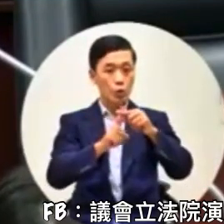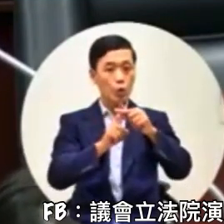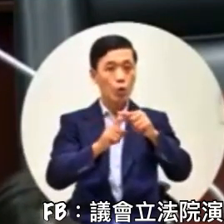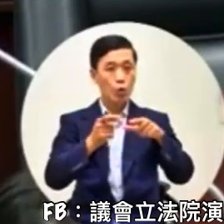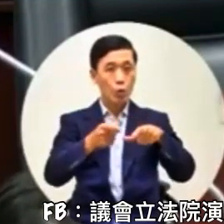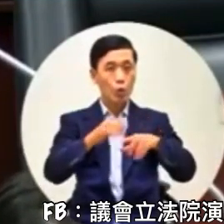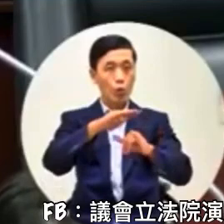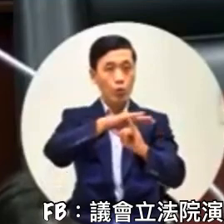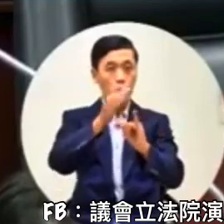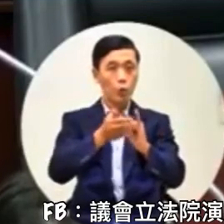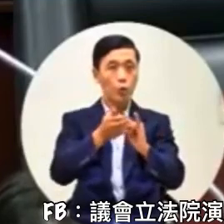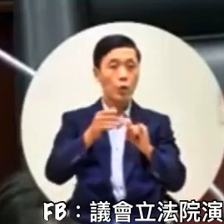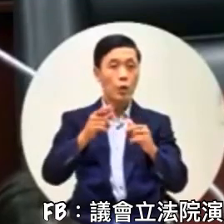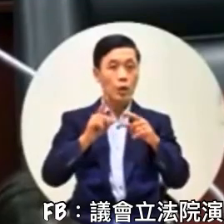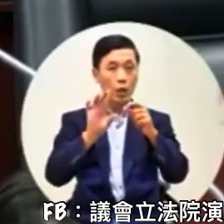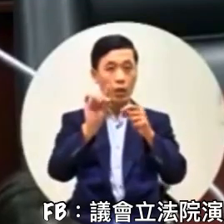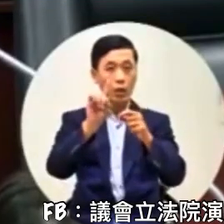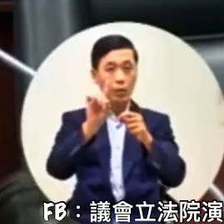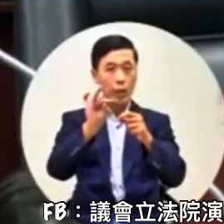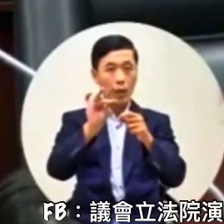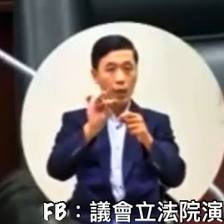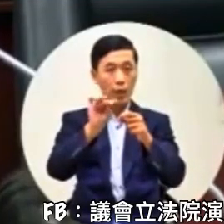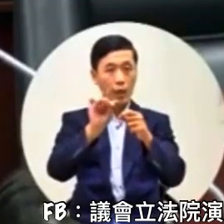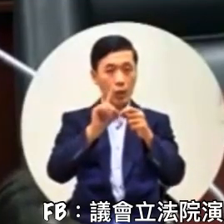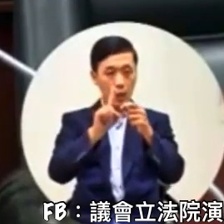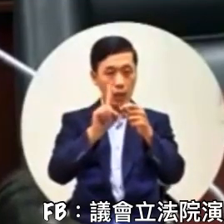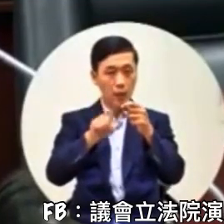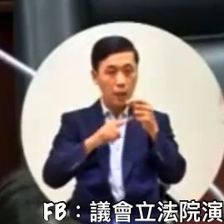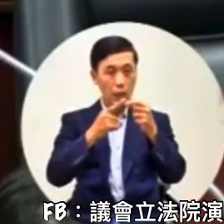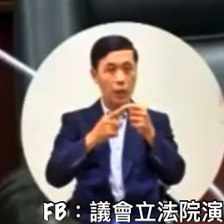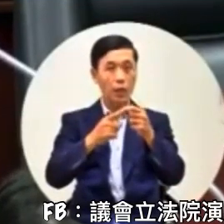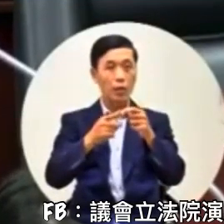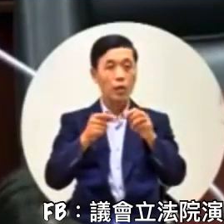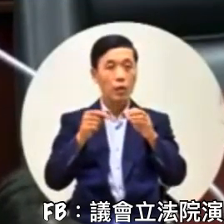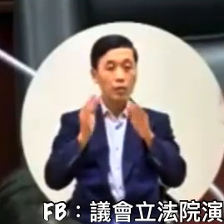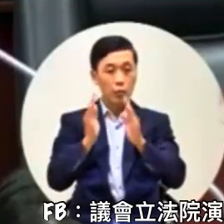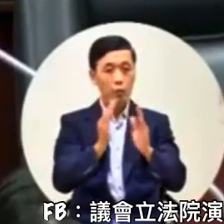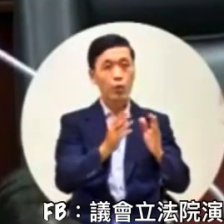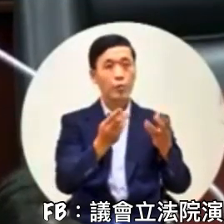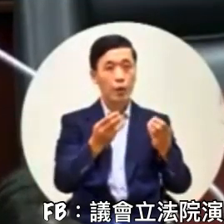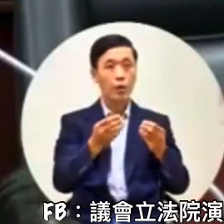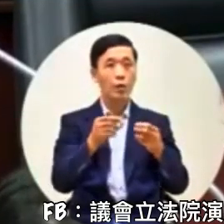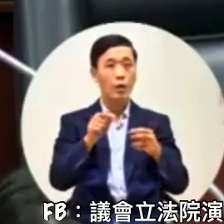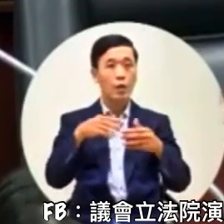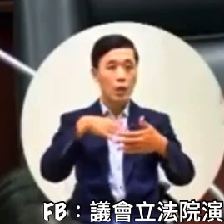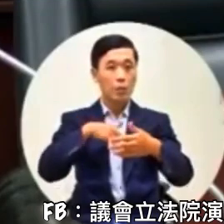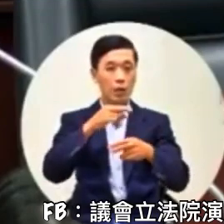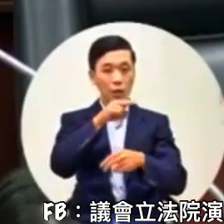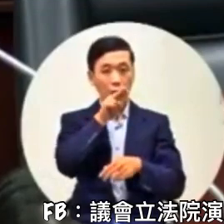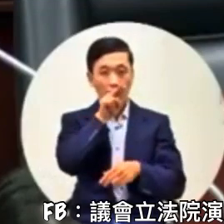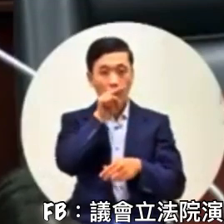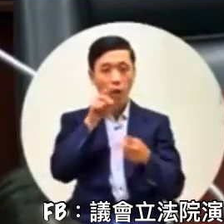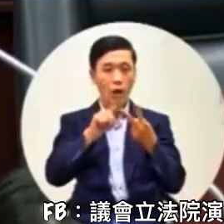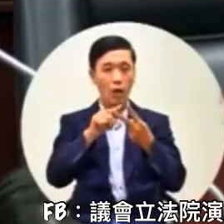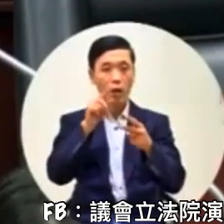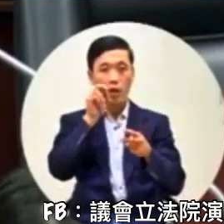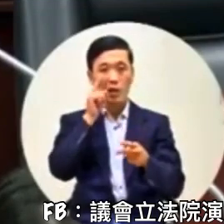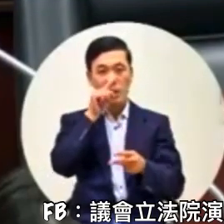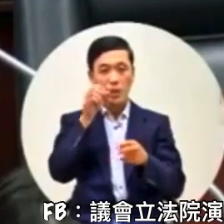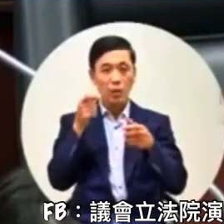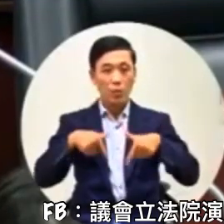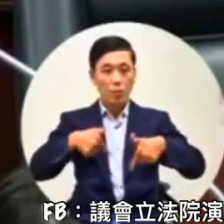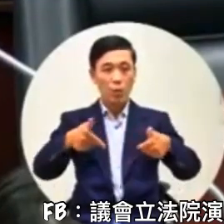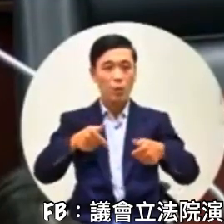在2010年已经进账了，然后但是却没有整理，来对不起抓啦，就是人力当不舍啦。所以我们希望